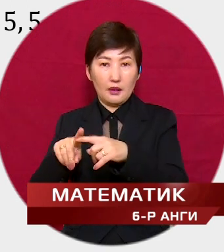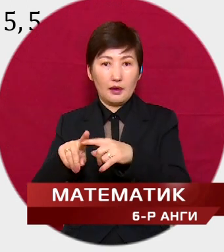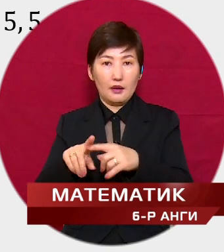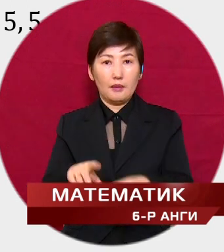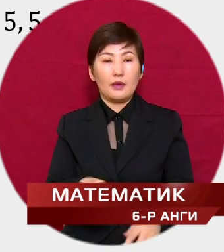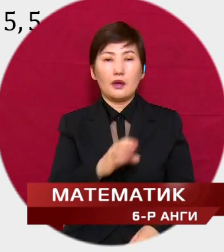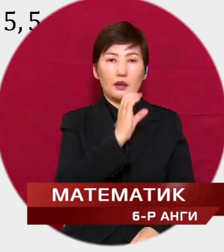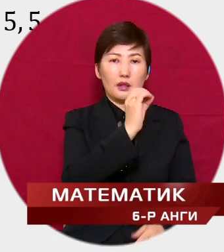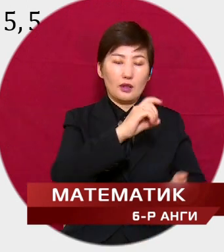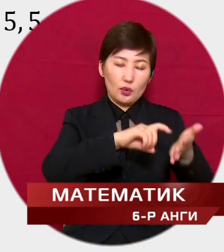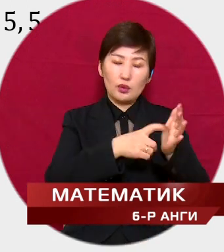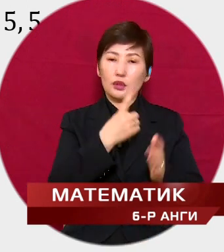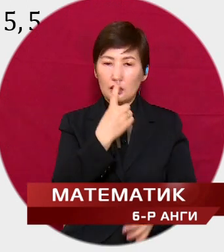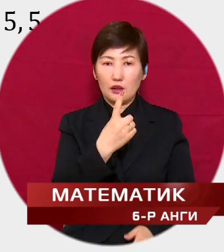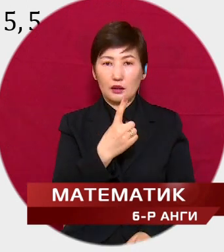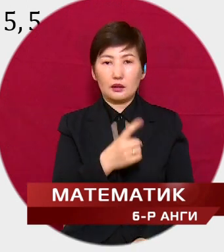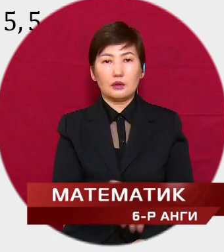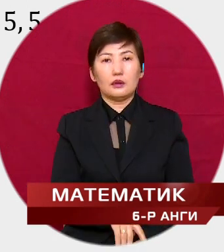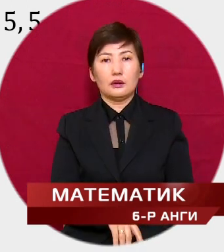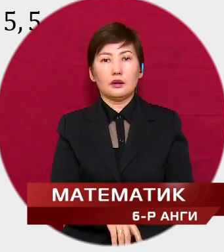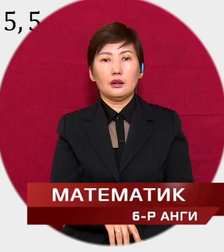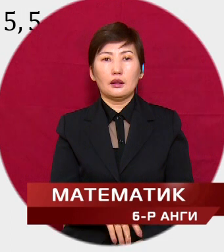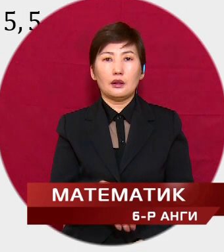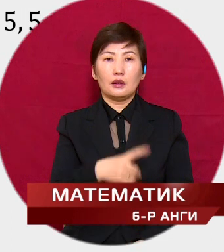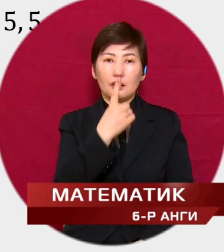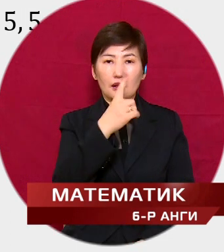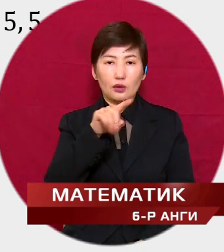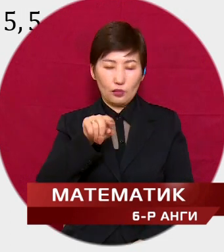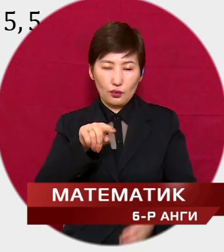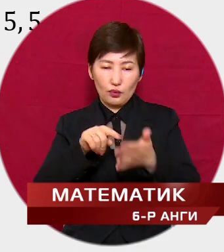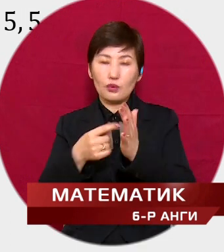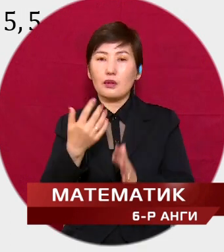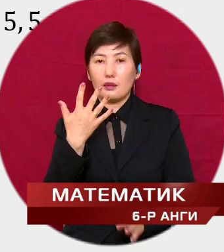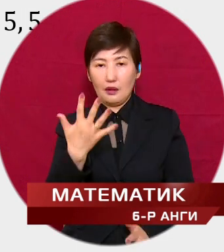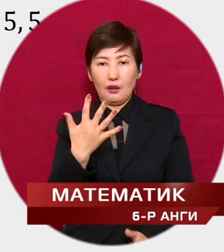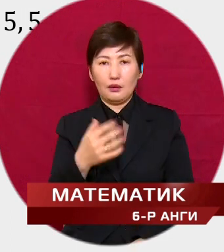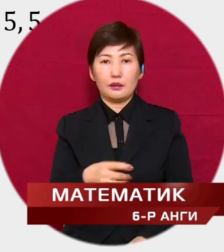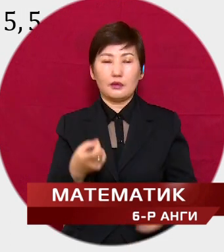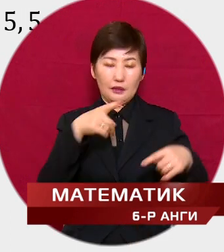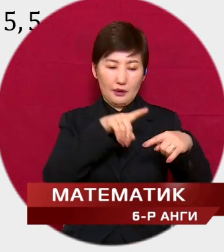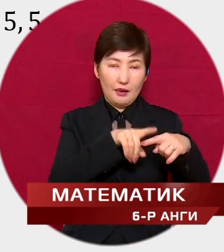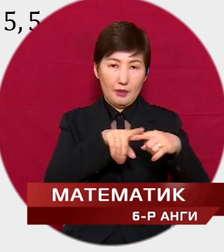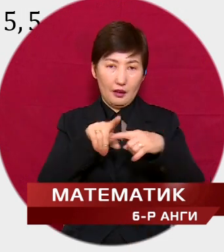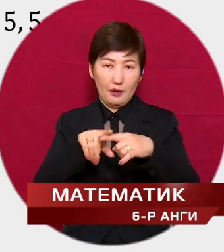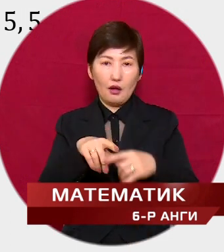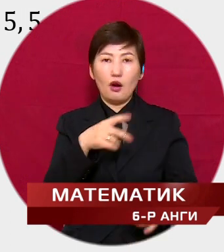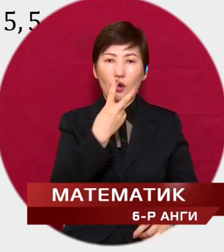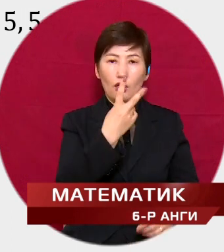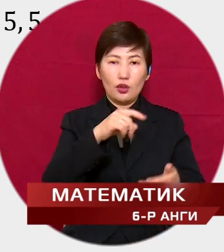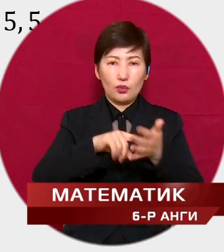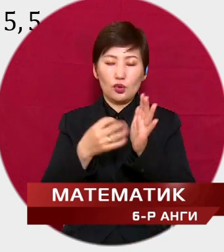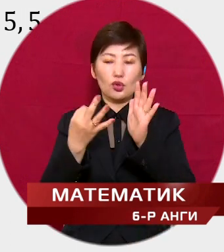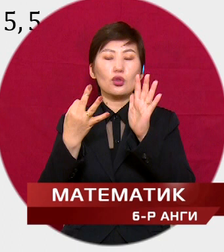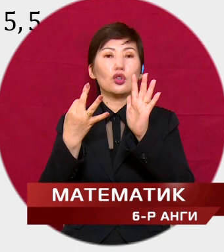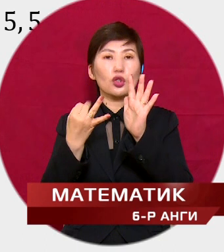тгийг өрчхөнийг за нэг харан даатай хөөгт 5 байгаа учраас нэгийг өрчхөн 5. За нэмэх нь 2 харан даатай хөөгт 7